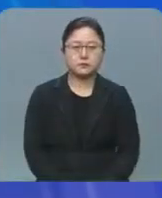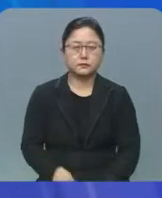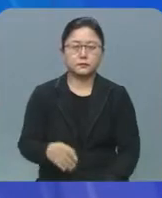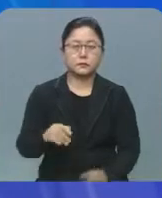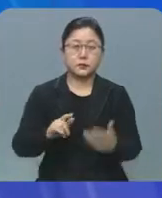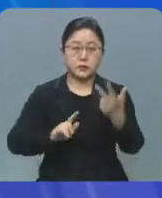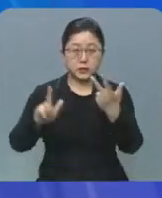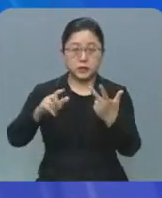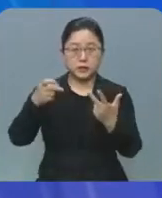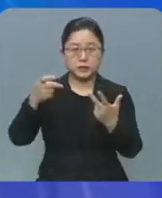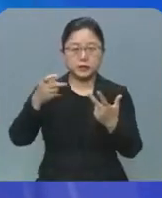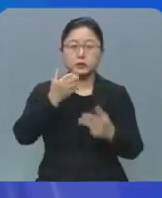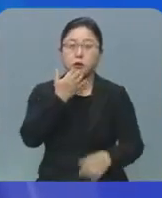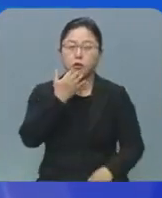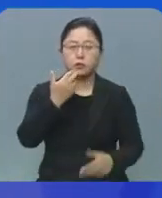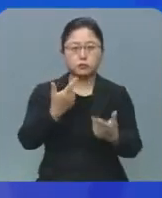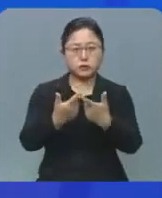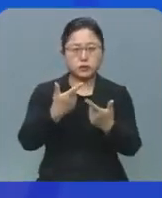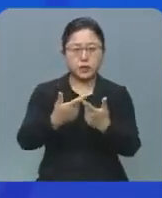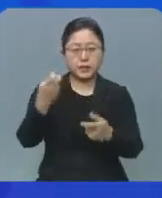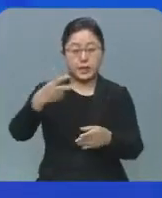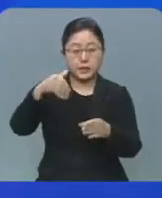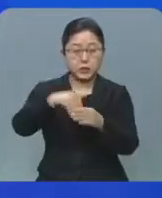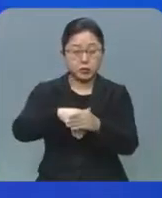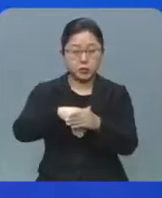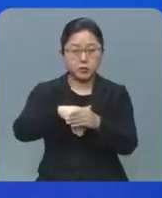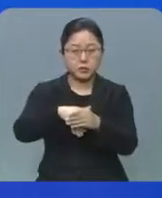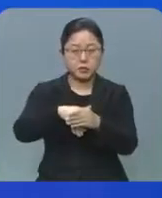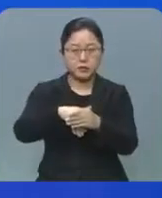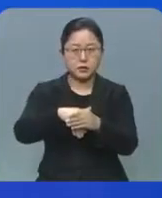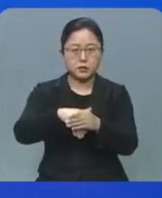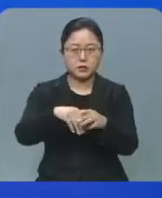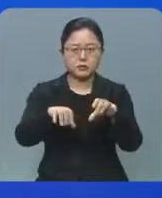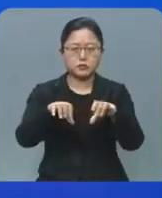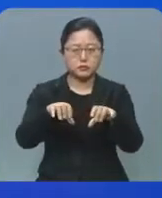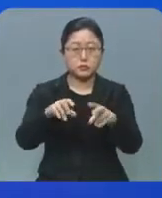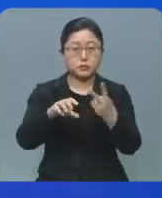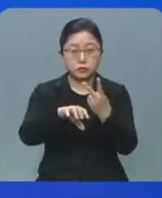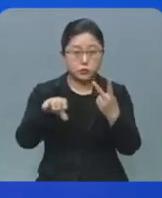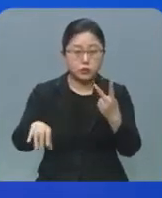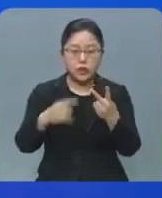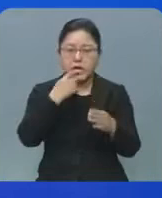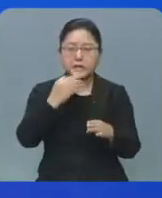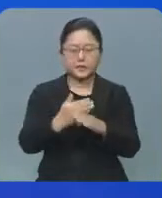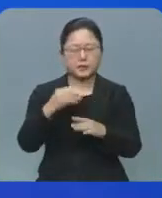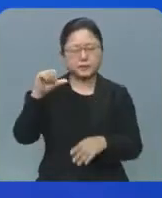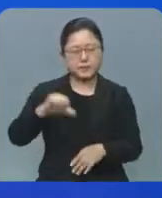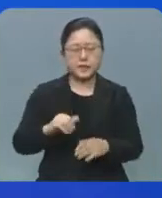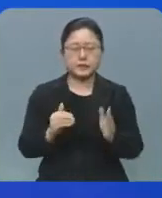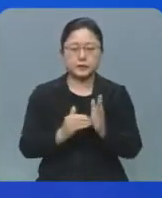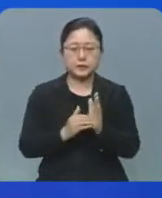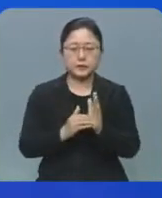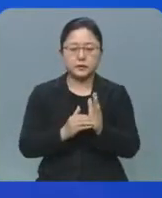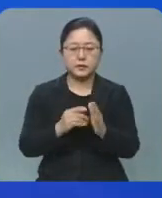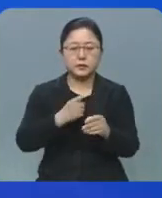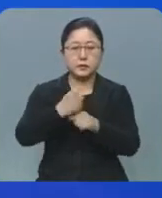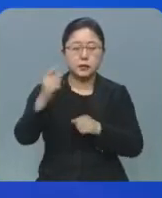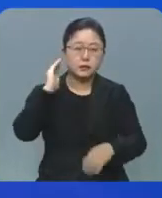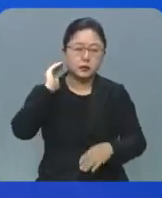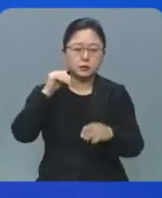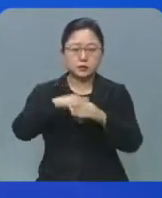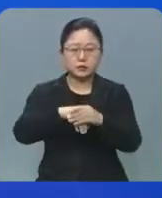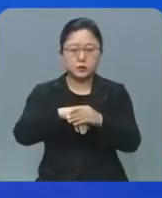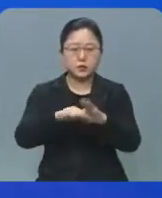지난 7일 치러진 서울과 부산 보궐선거에서 두 곳 모두 민주당이 참패했습니다. 이 때문에 내년 대선을